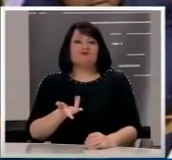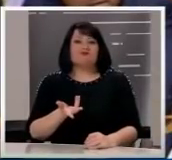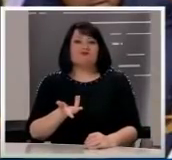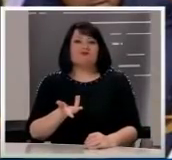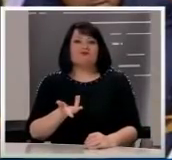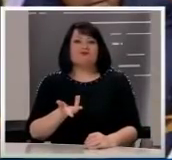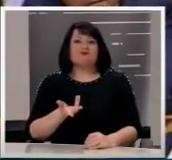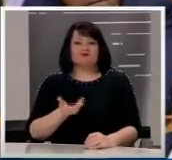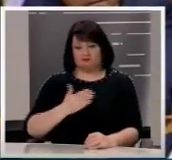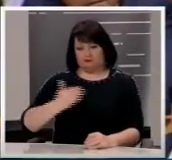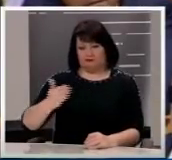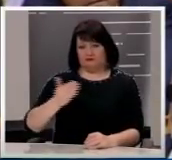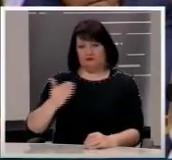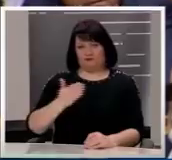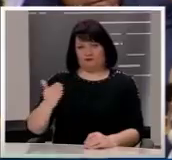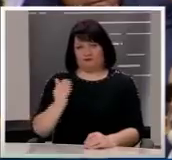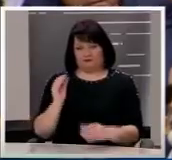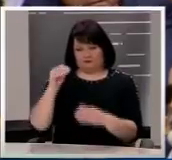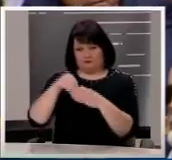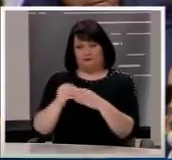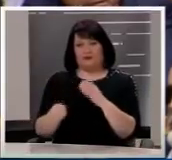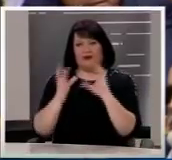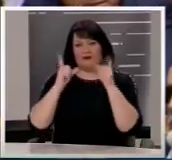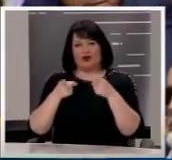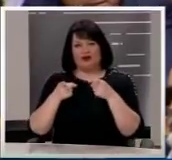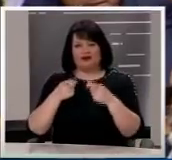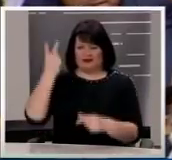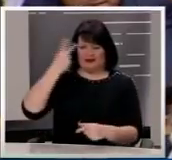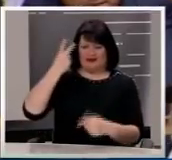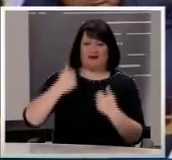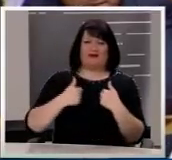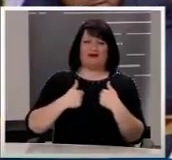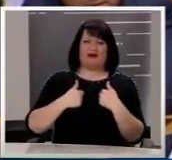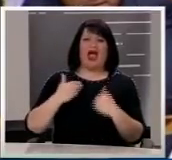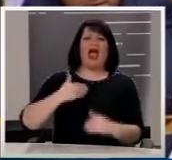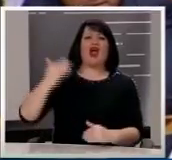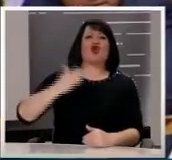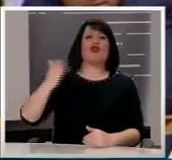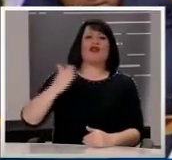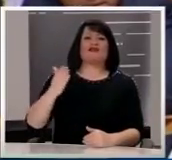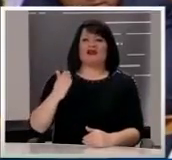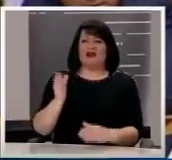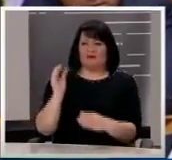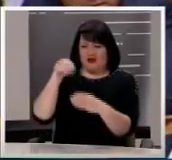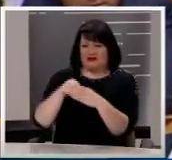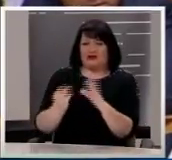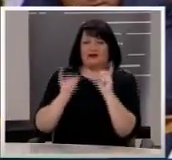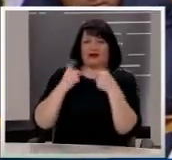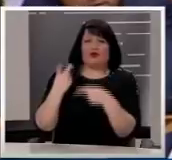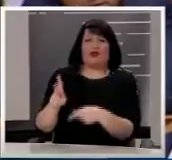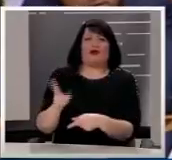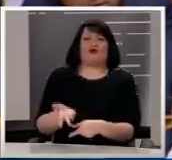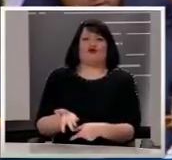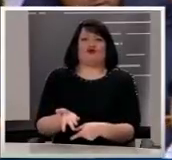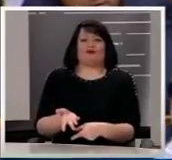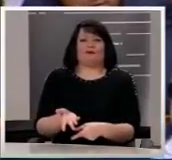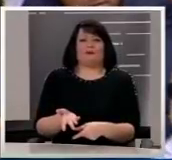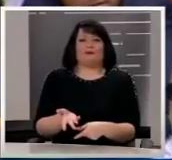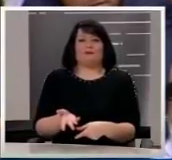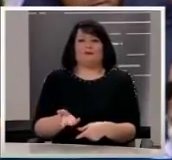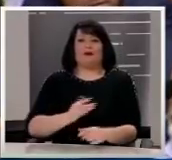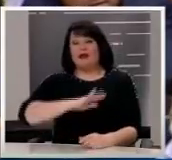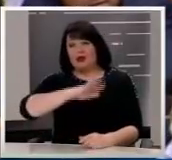δεξιά πτέρυγα στο εσωτερικό του κόμματός σας. Μας κατηγορείτε εμάς ότι συνεργαζόμαστε με την ακροδεξιά στο κόμμα σας. Μέχρι